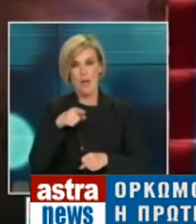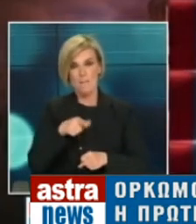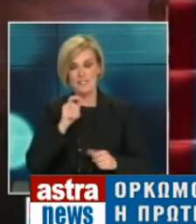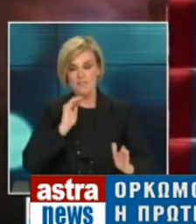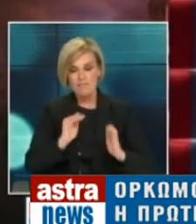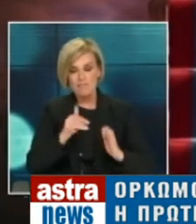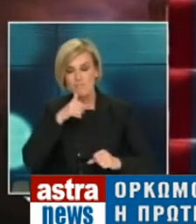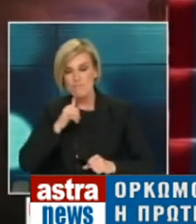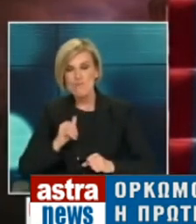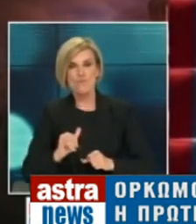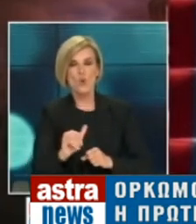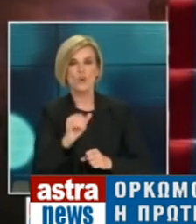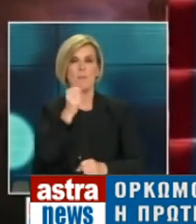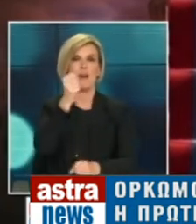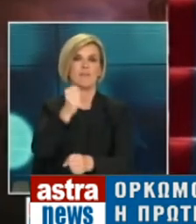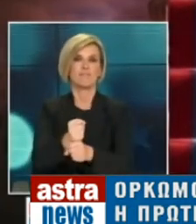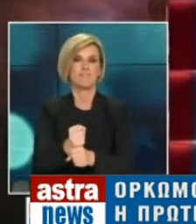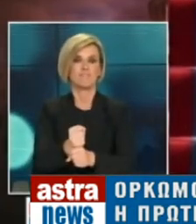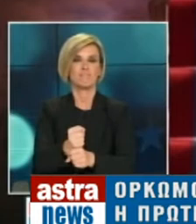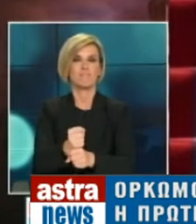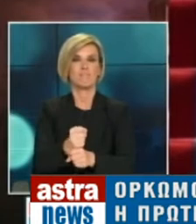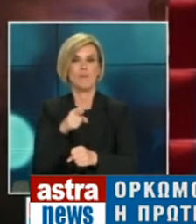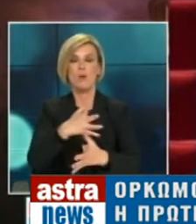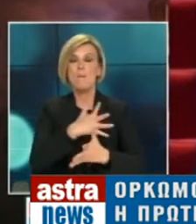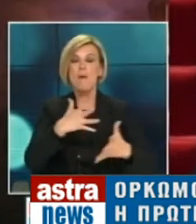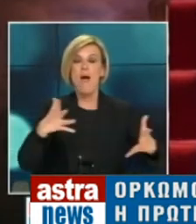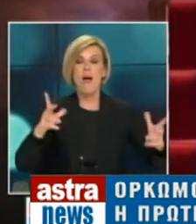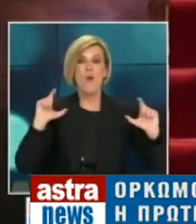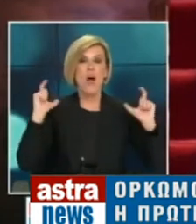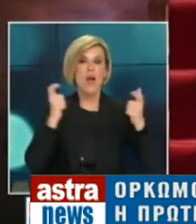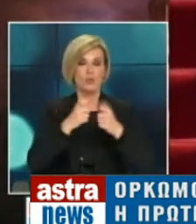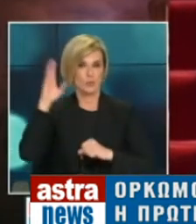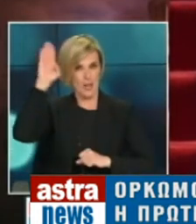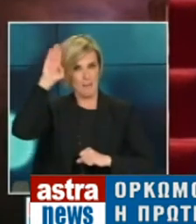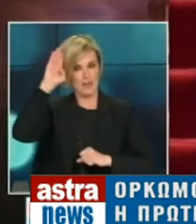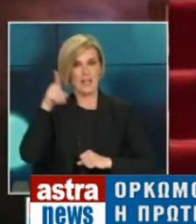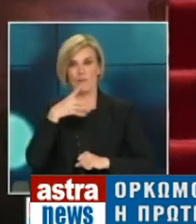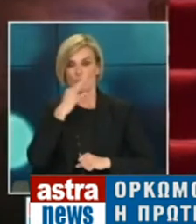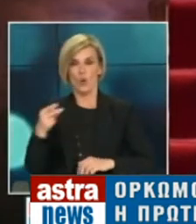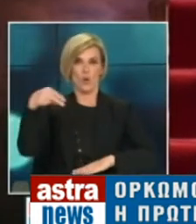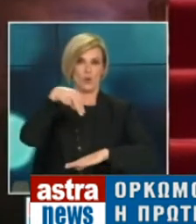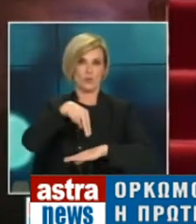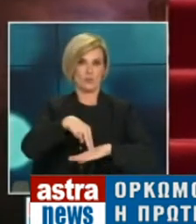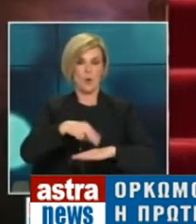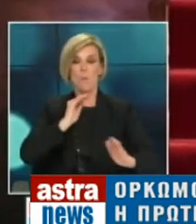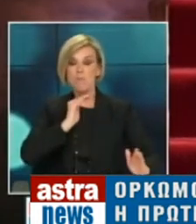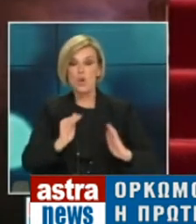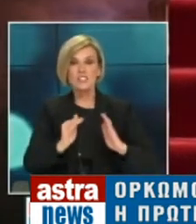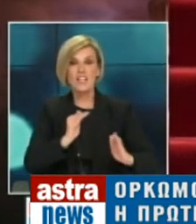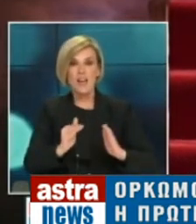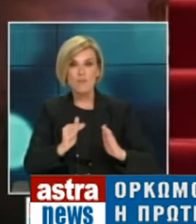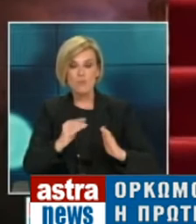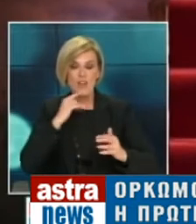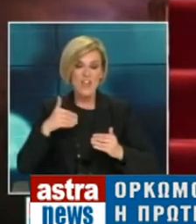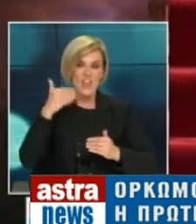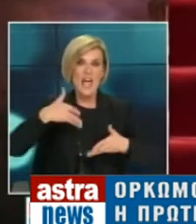εδώ μπορέσαμε να έρθουμε στο ίδιο των περιστάσεων ένα μεγάλο έθνος. Γι' αυτό είμαστε εδώ. Είμαστε θεματοφύλακες εδώ για τις